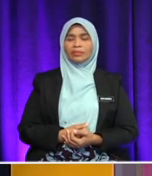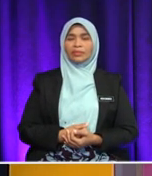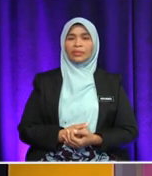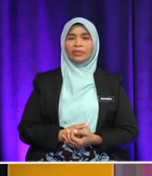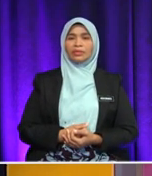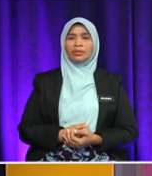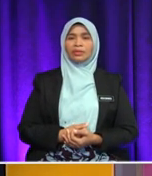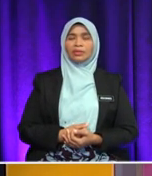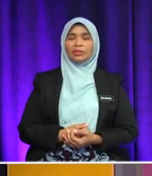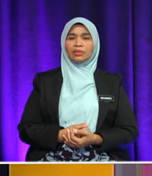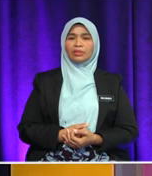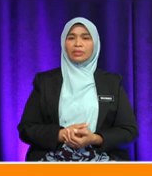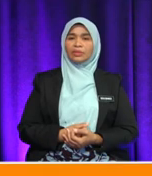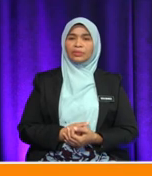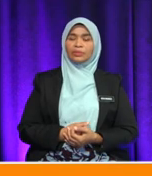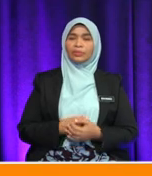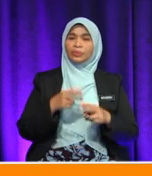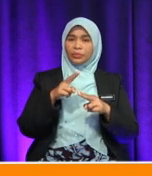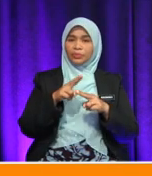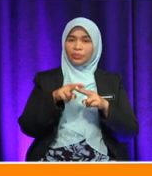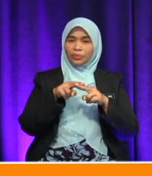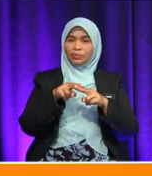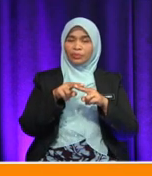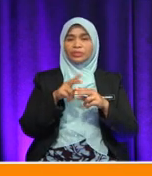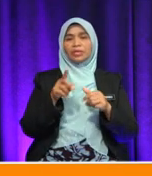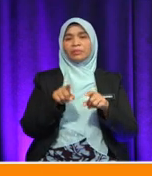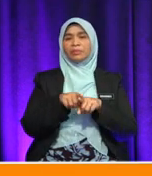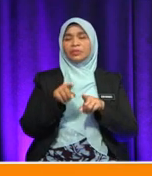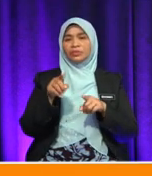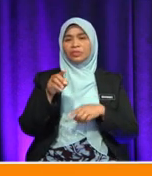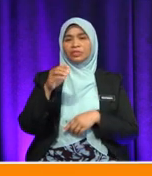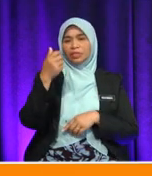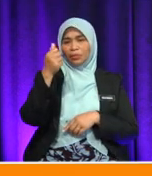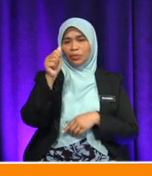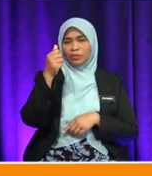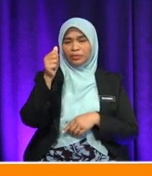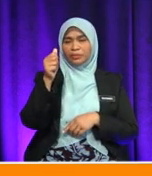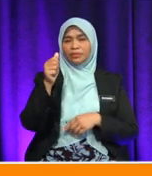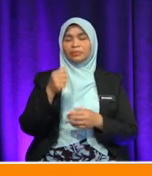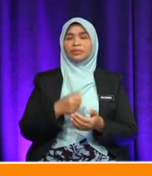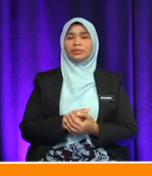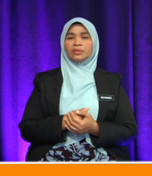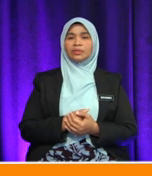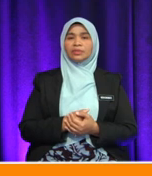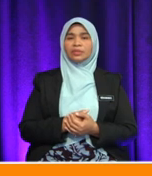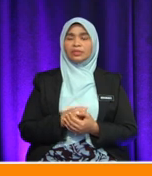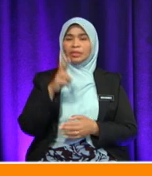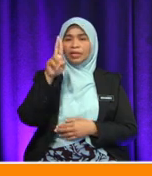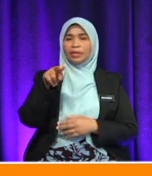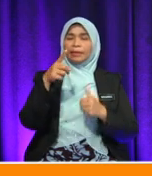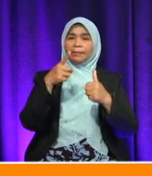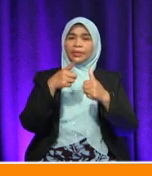tadi bahwa duduk istirahat itu sebelum bangun ini maksudnya mereka pertama